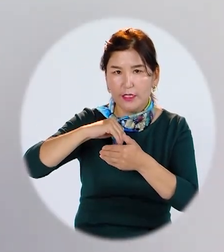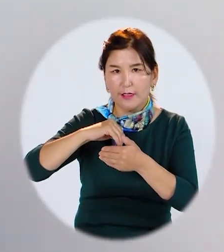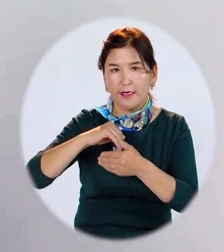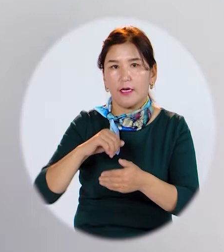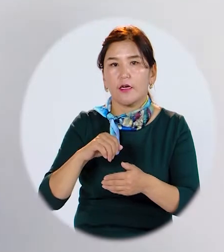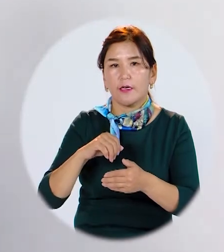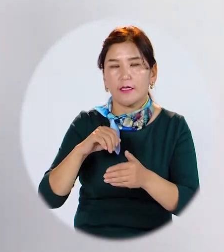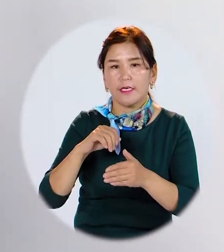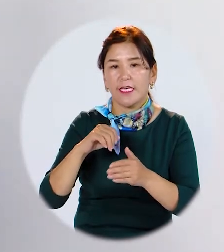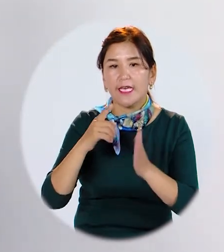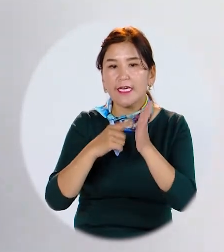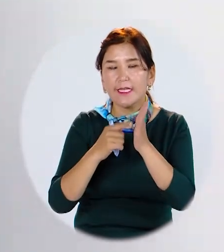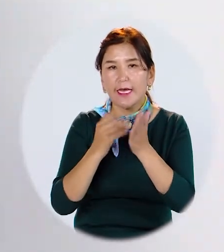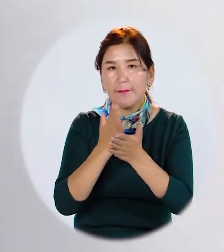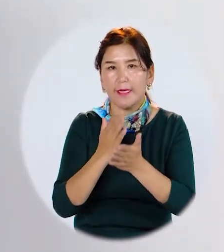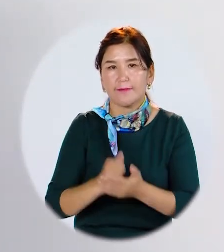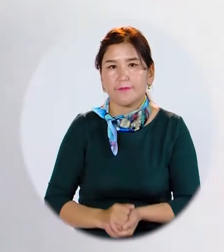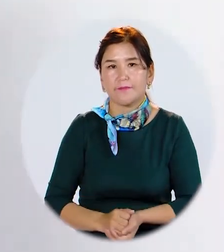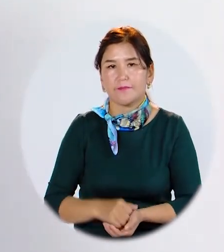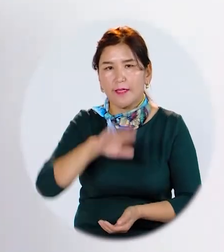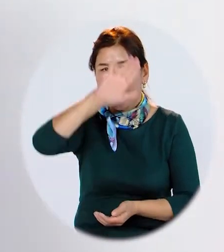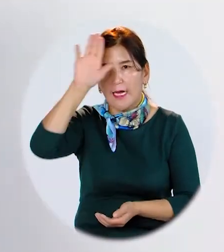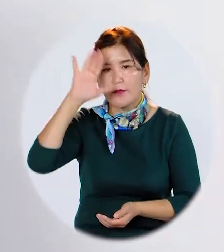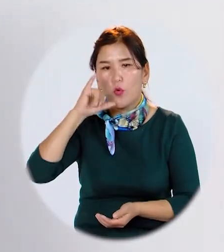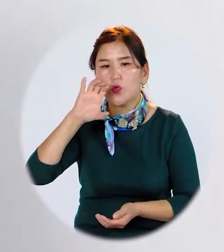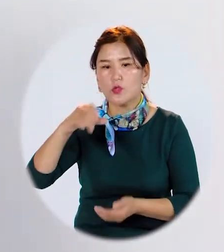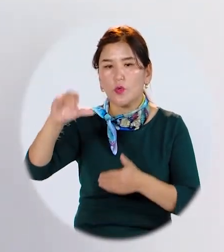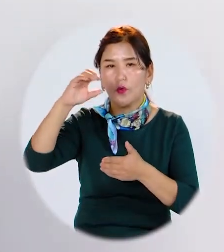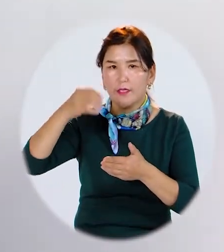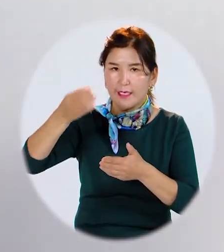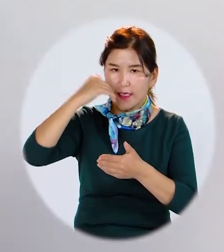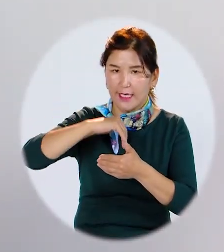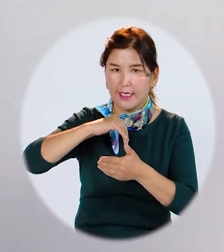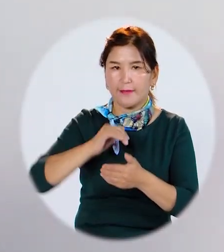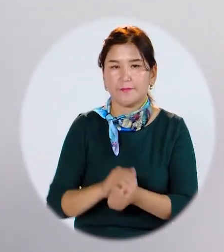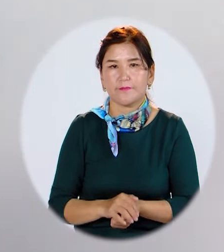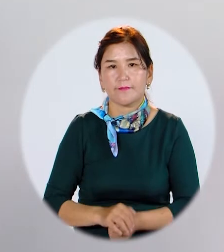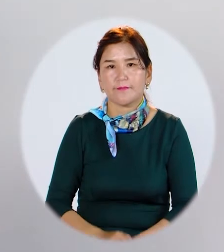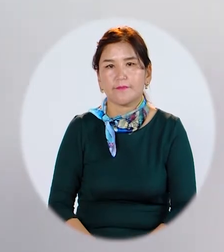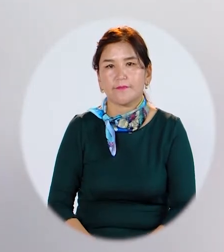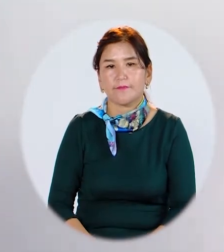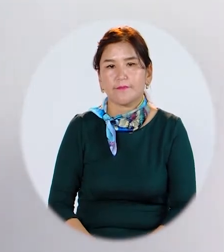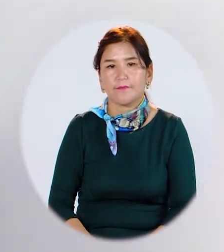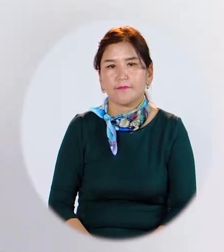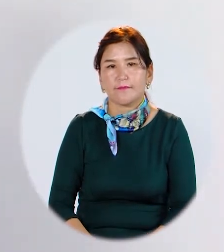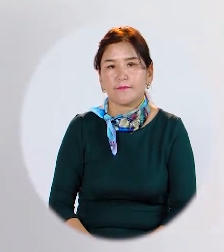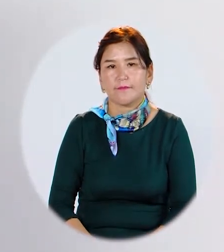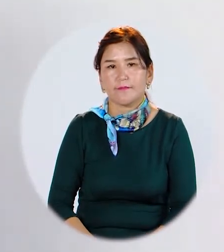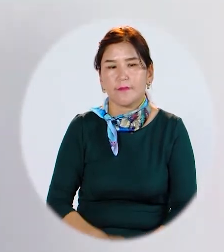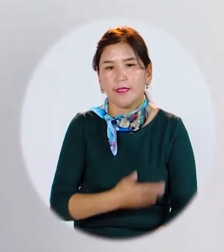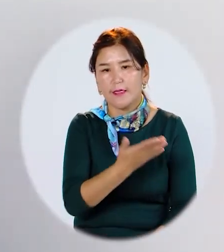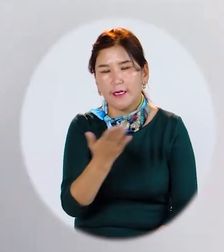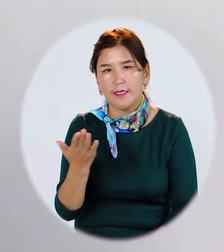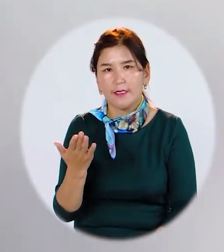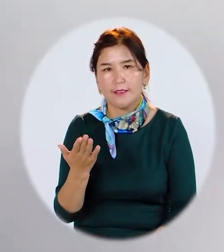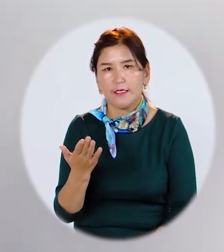ингээд халуун усанд хийж гүйцэтгэнэ. Дараа нь дагны үйл ажиллагаанд орно. За ингээд энэ бүгдээр бид